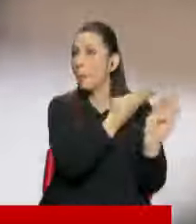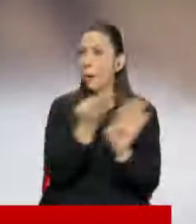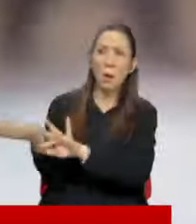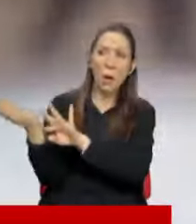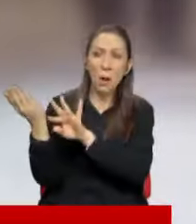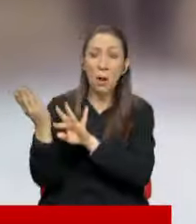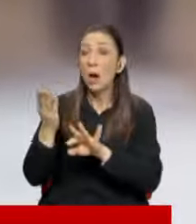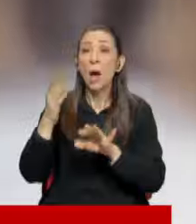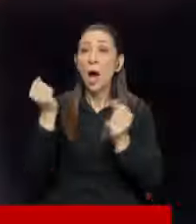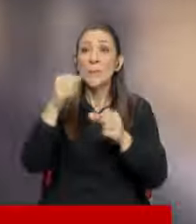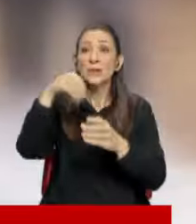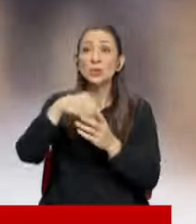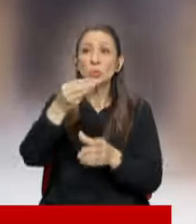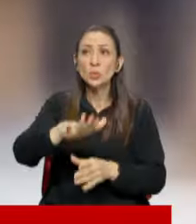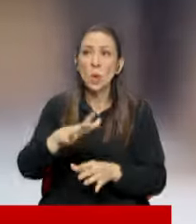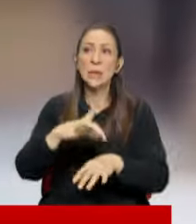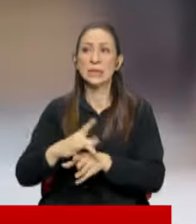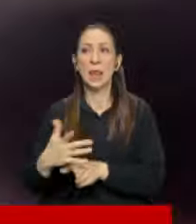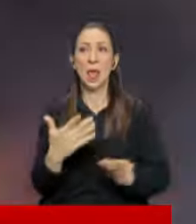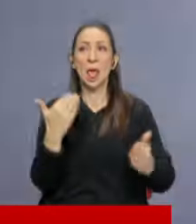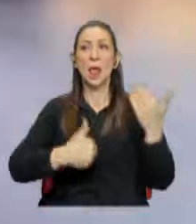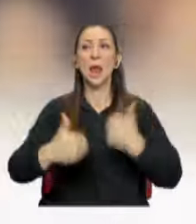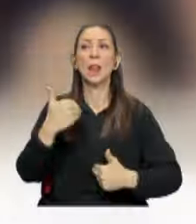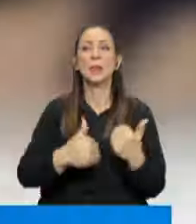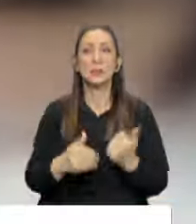savurdu. Araçta bulunan çocuk yaralandı.